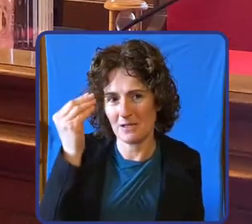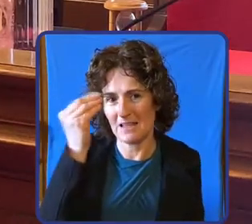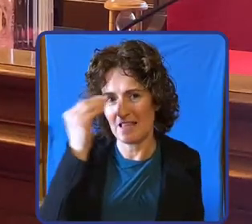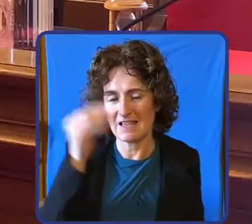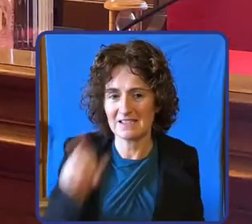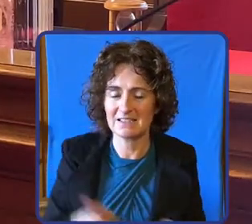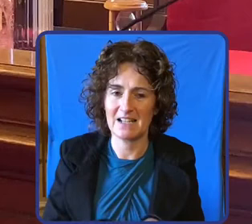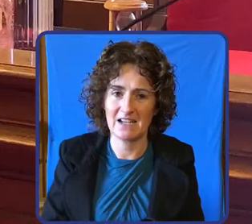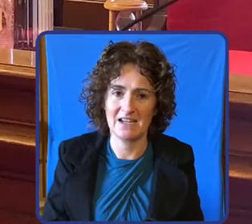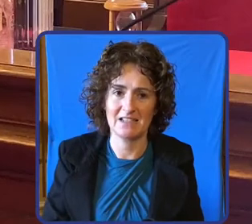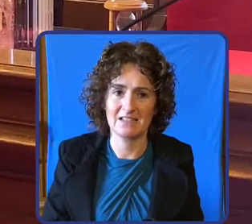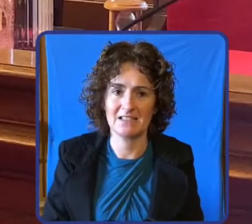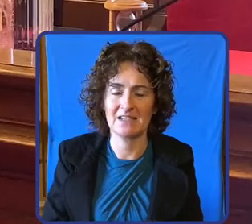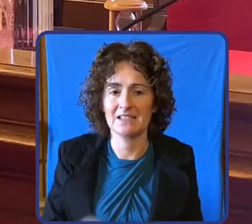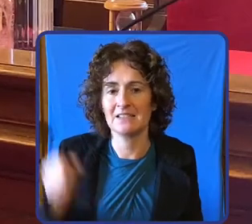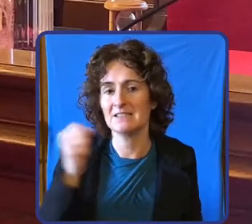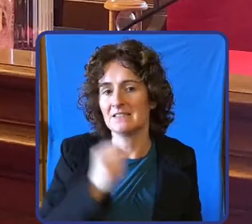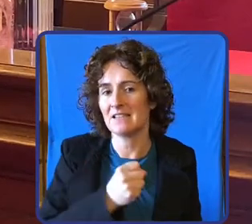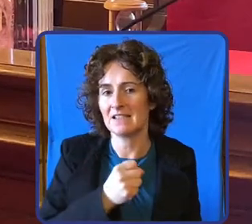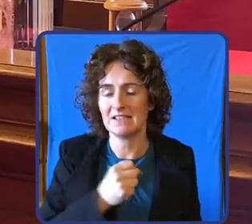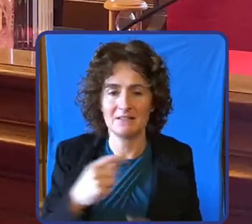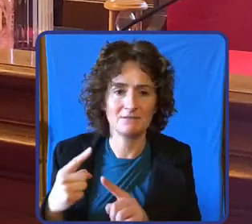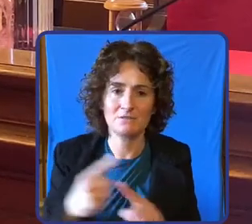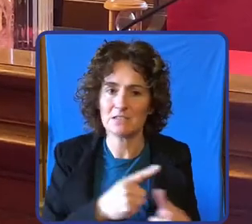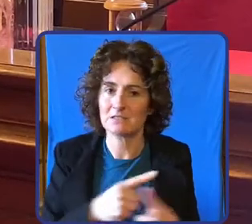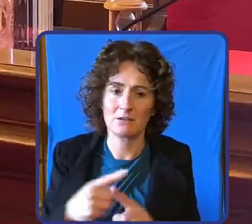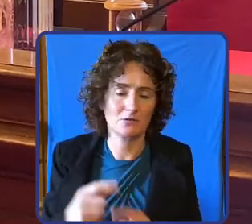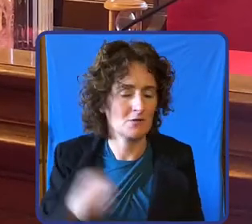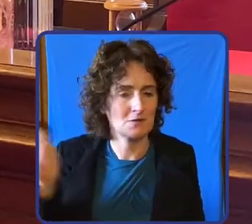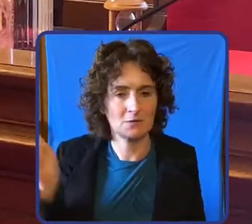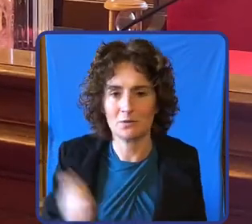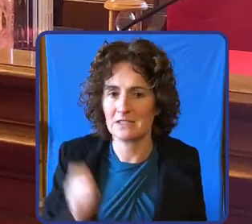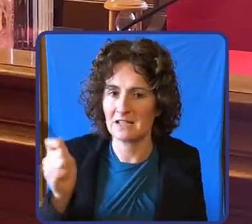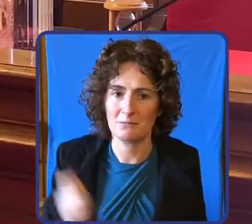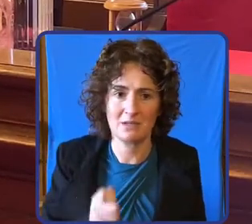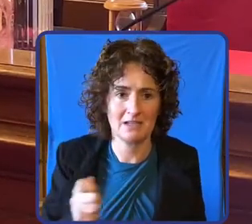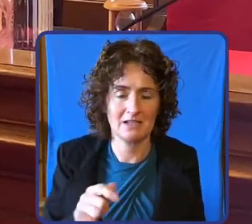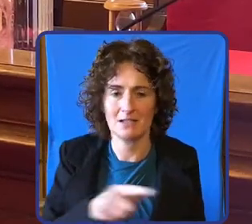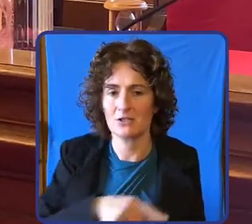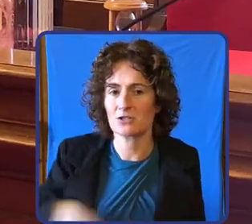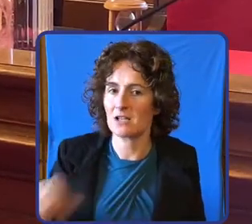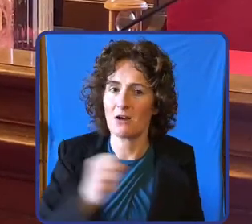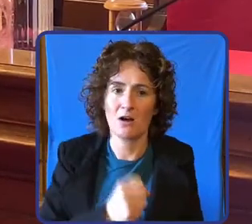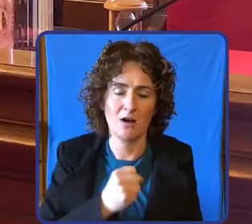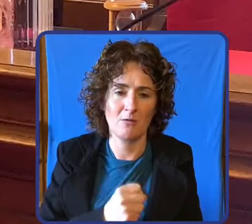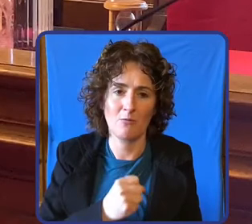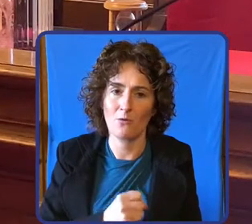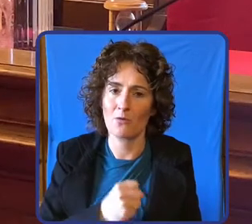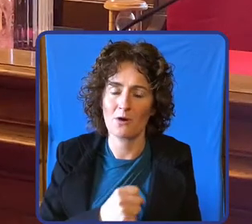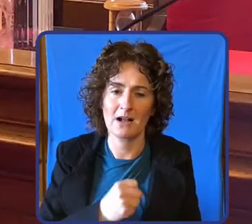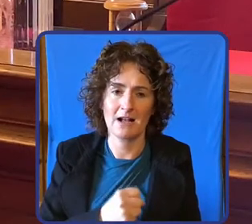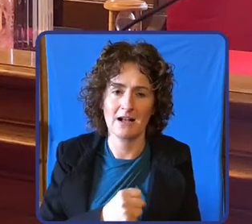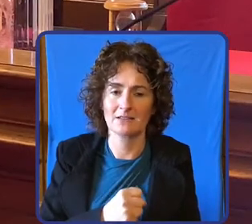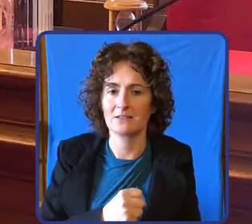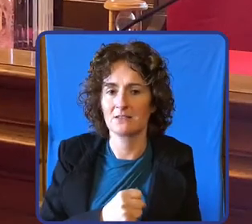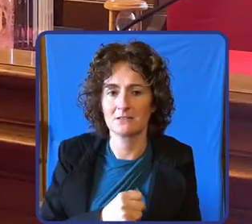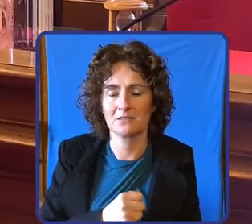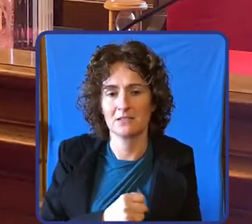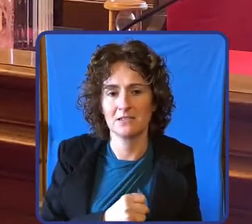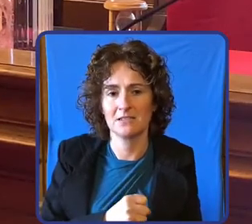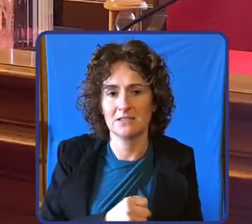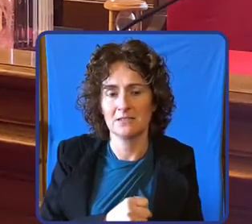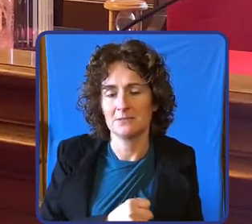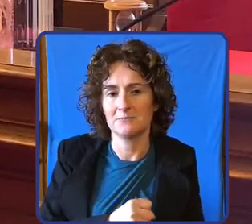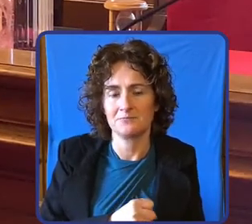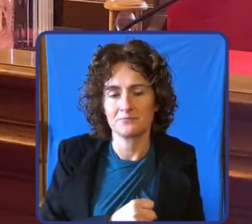azt, hogyha esetleg nekünk nem ez. És ne a munkánkra vetítse ki. Ez már túlhalad rajtunk.